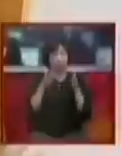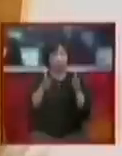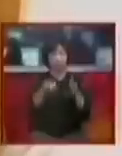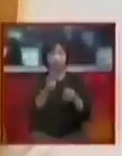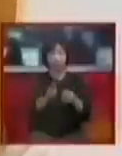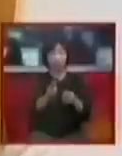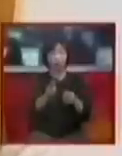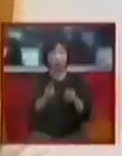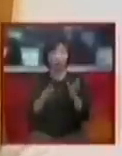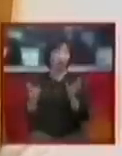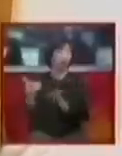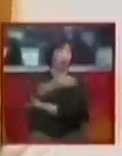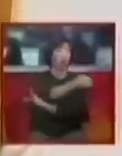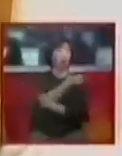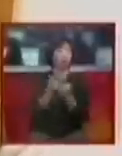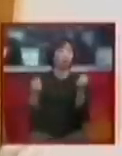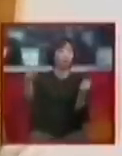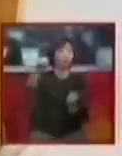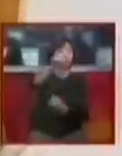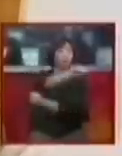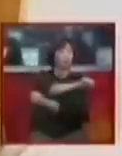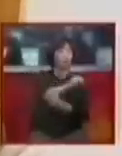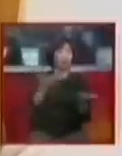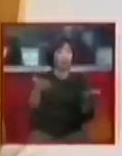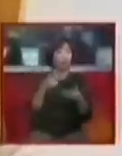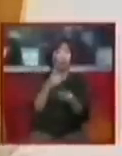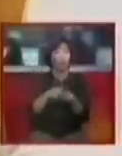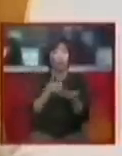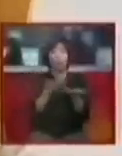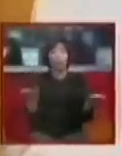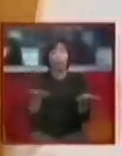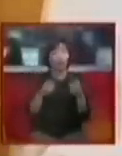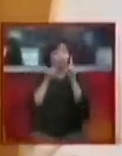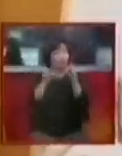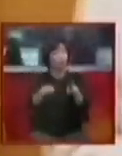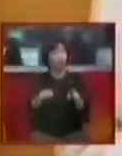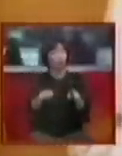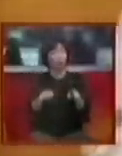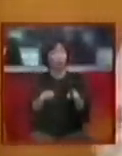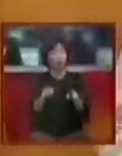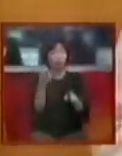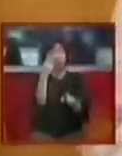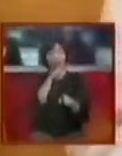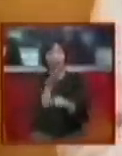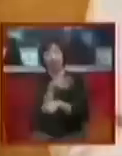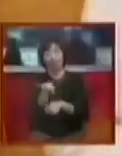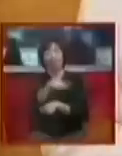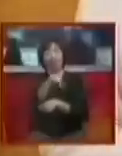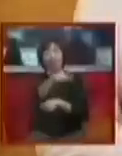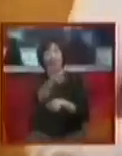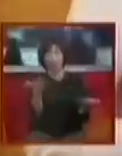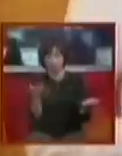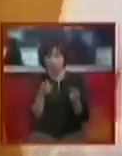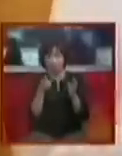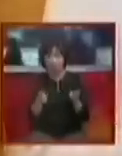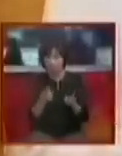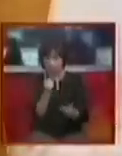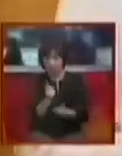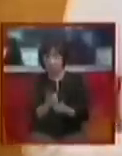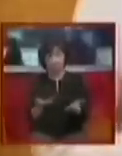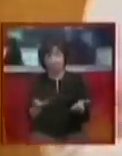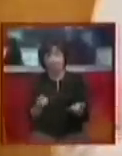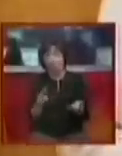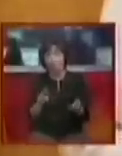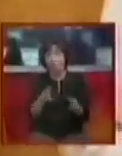tayo sa tayo patras? Pabalik sa daan na baluktot at walang patutunguhan. Naalala ko pa